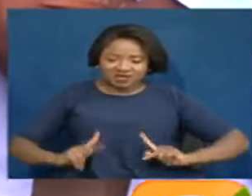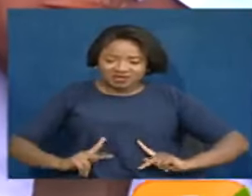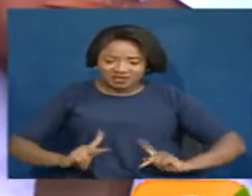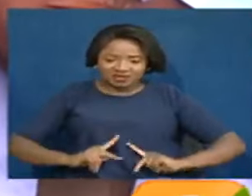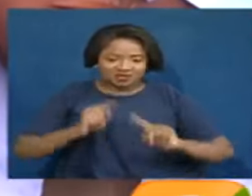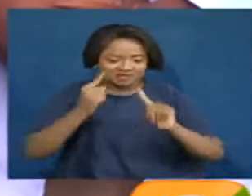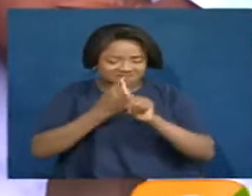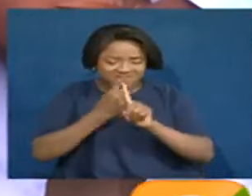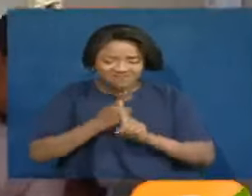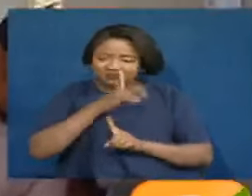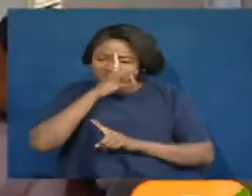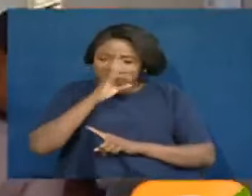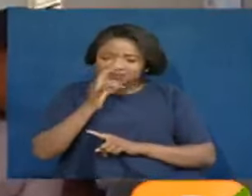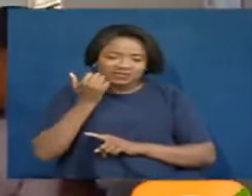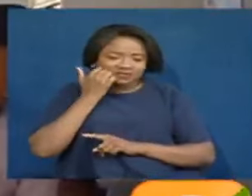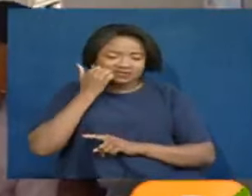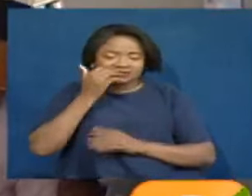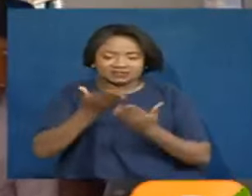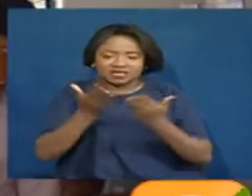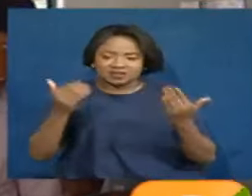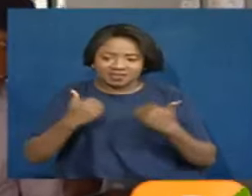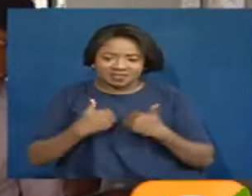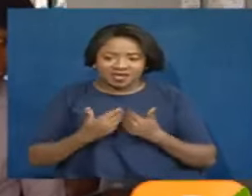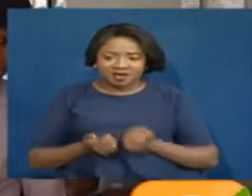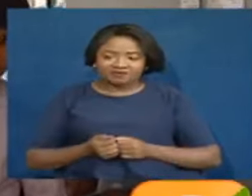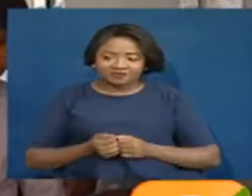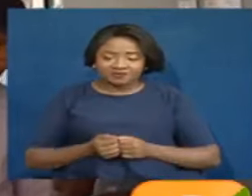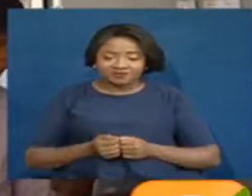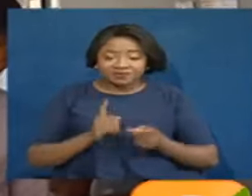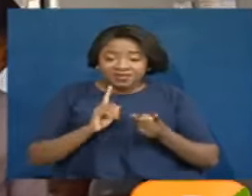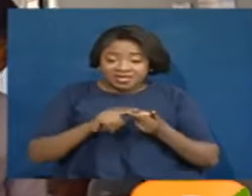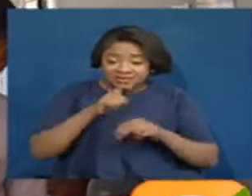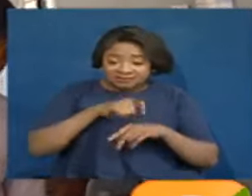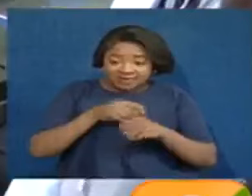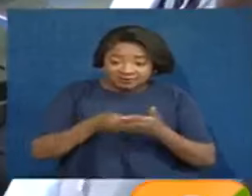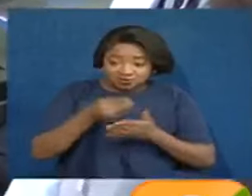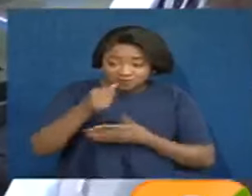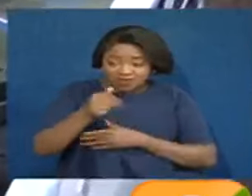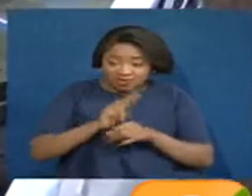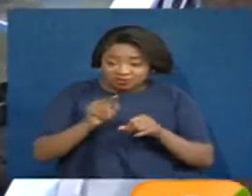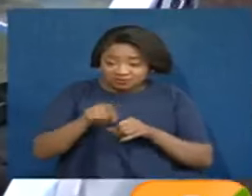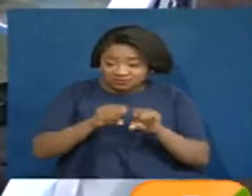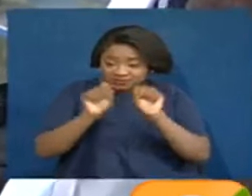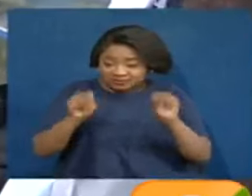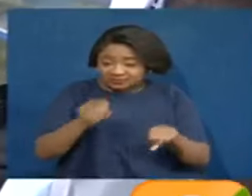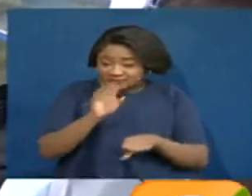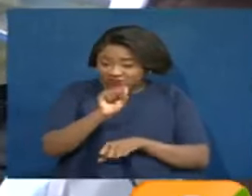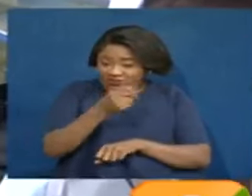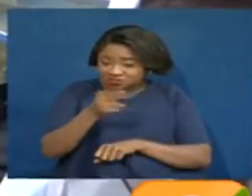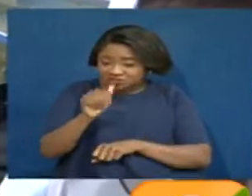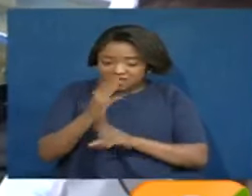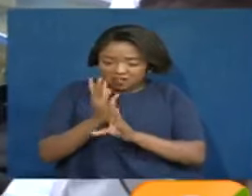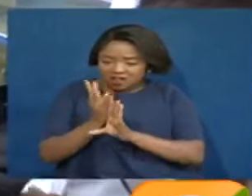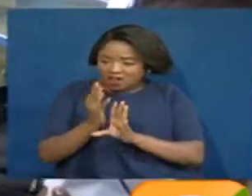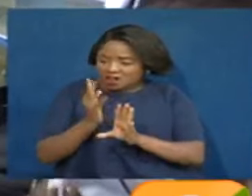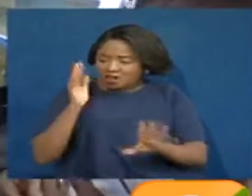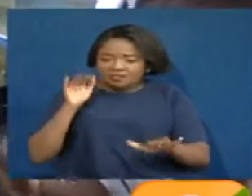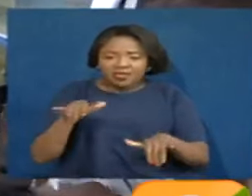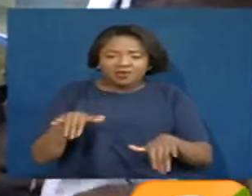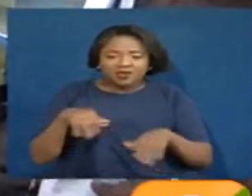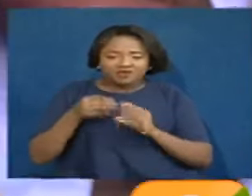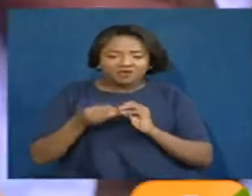Magonjwa mazito mazito. Muda wa kusubiri malipo kupitia mfumo wa SHA ukiwa mrefu mno kwa wagonjwa wanaohitaji